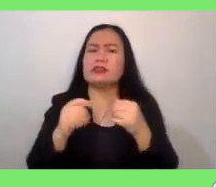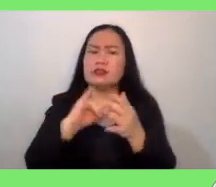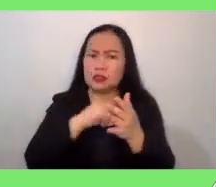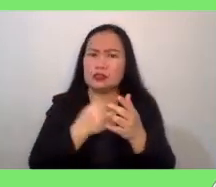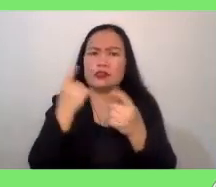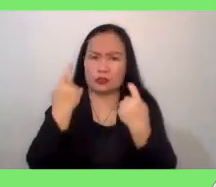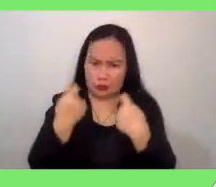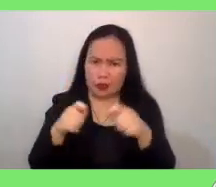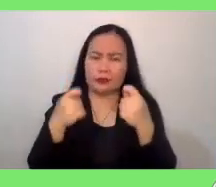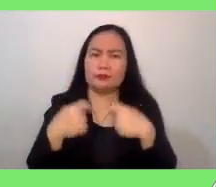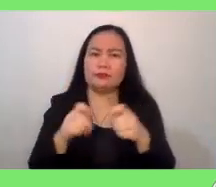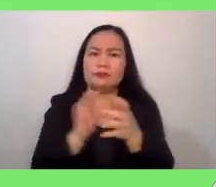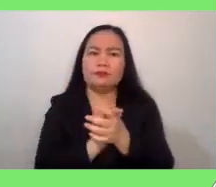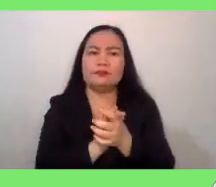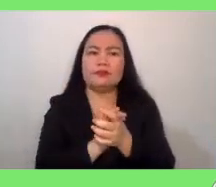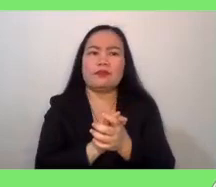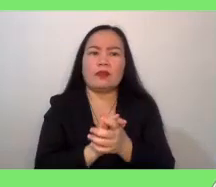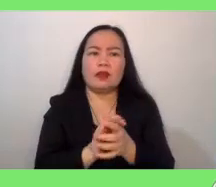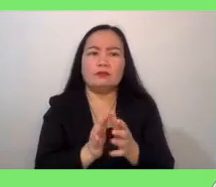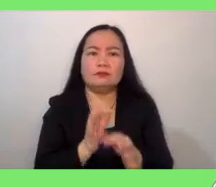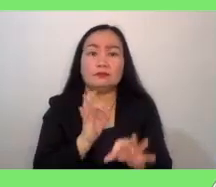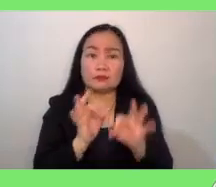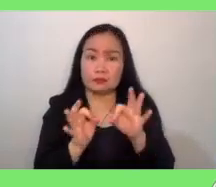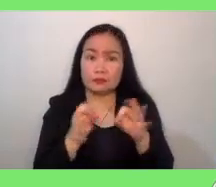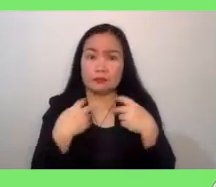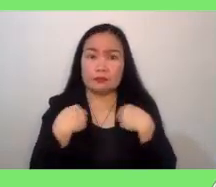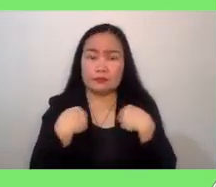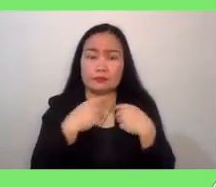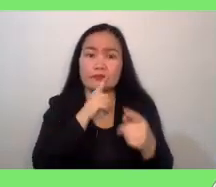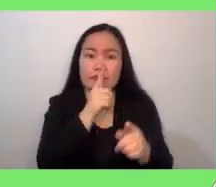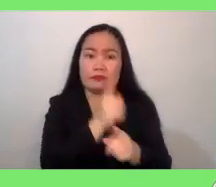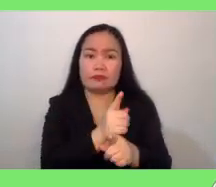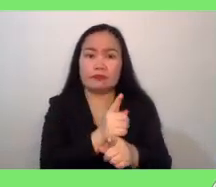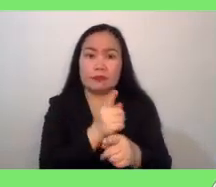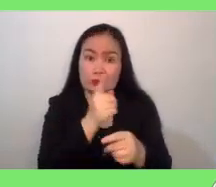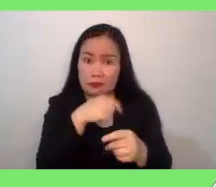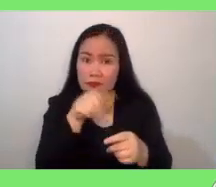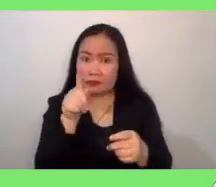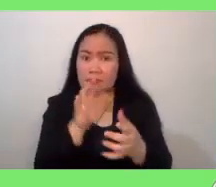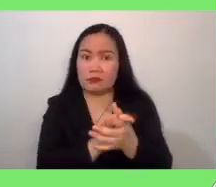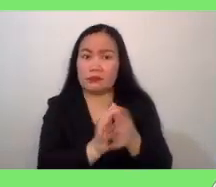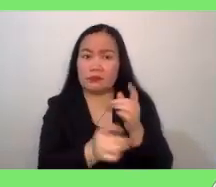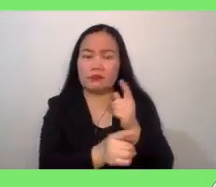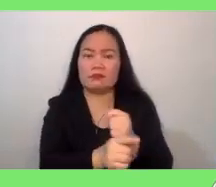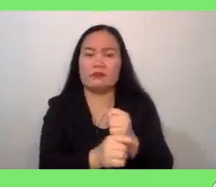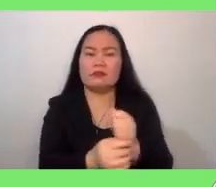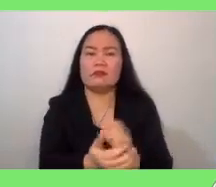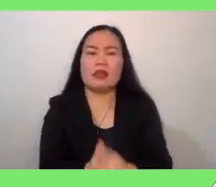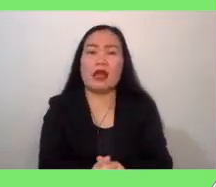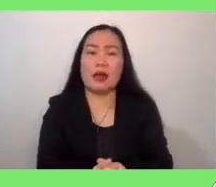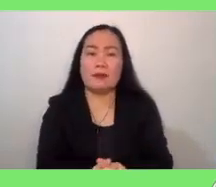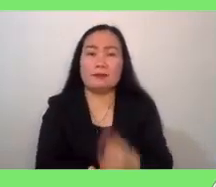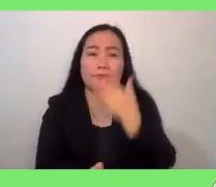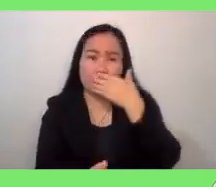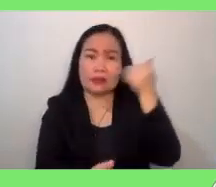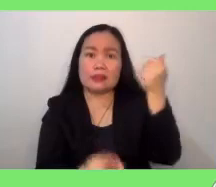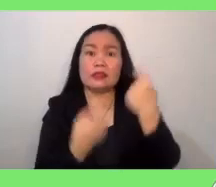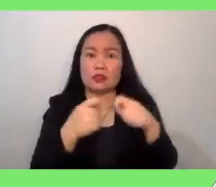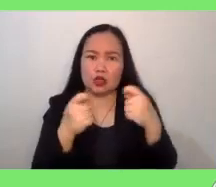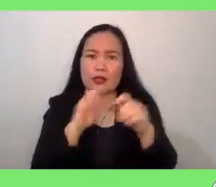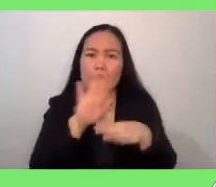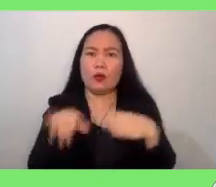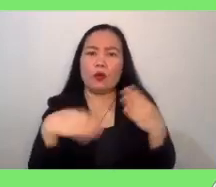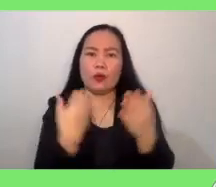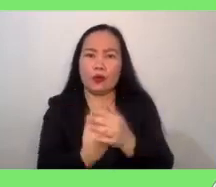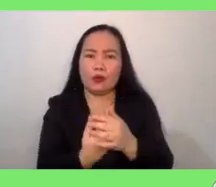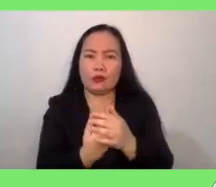mamaya, may lumabas dito na true pa. So, i-check mo ngayon to, tama ba yung solution ko dito? So, maganda na itry po natin